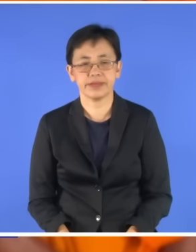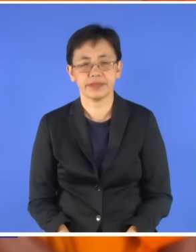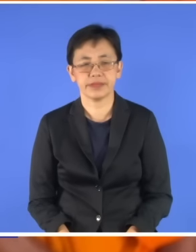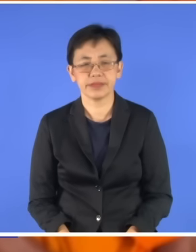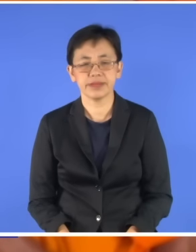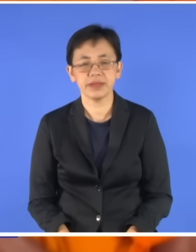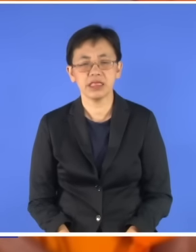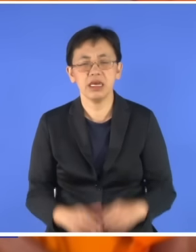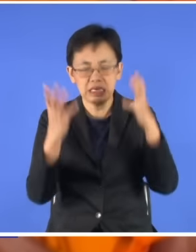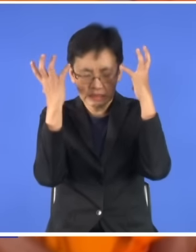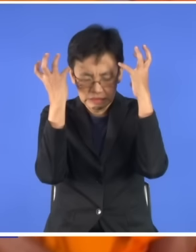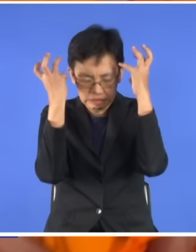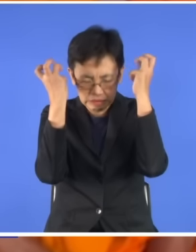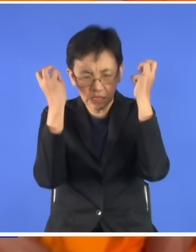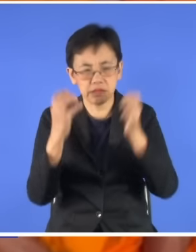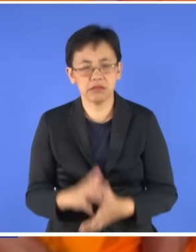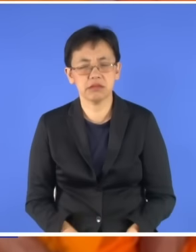เครียดหลายยัน เ